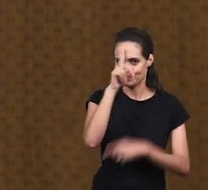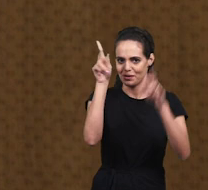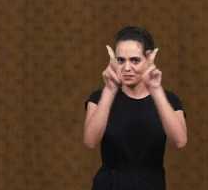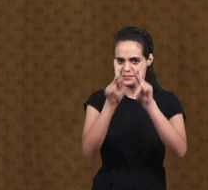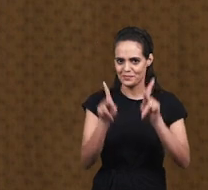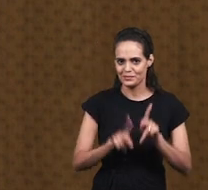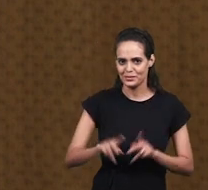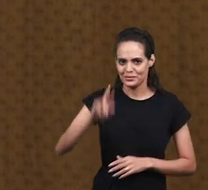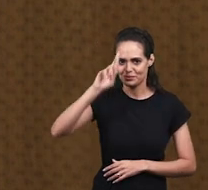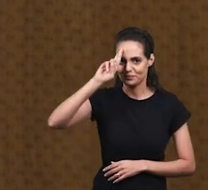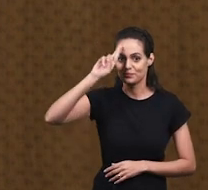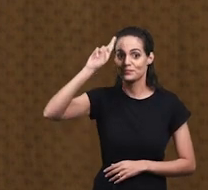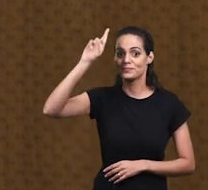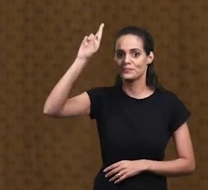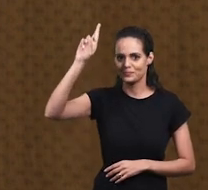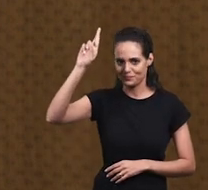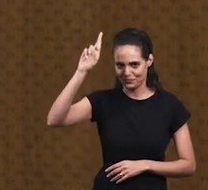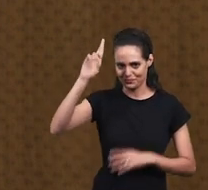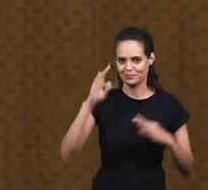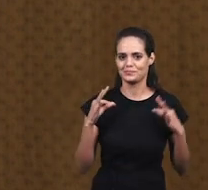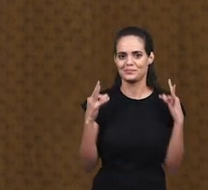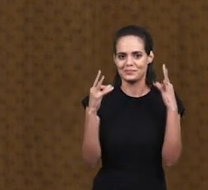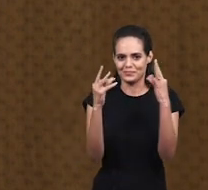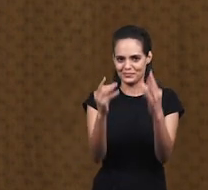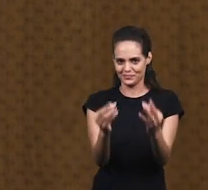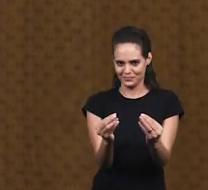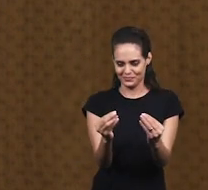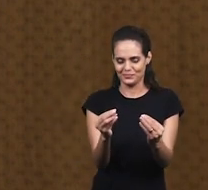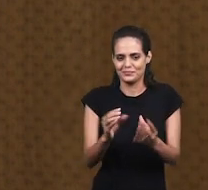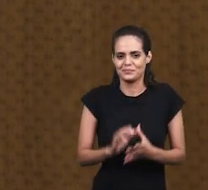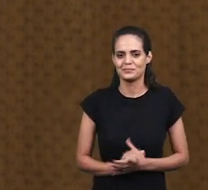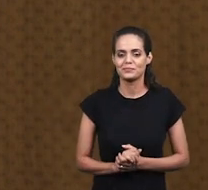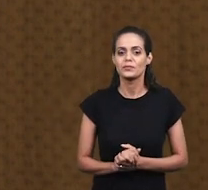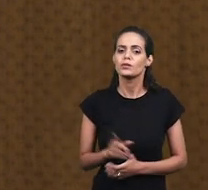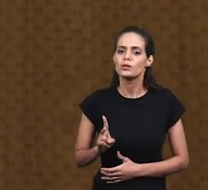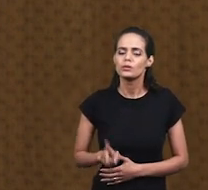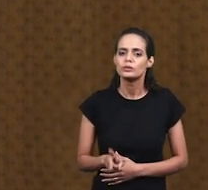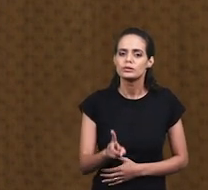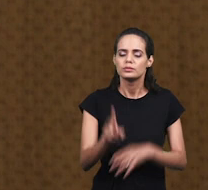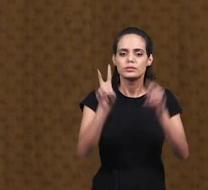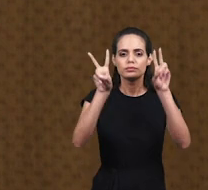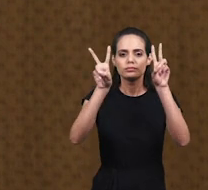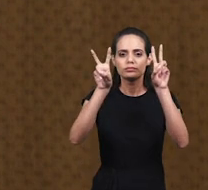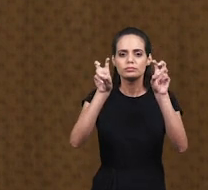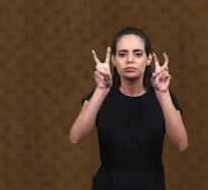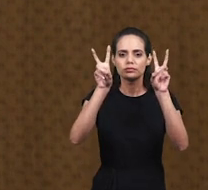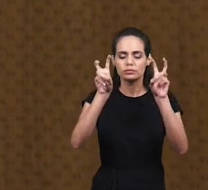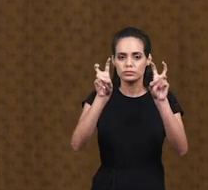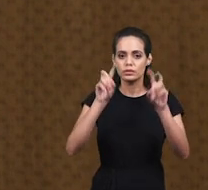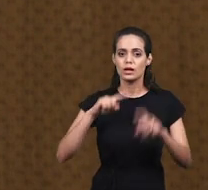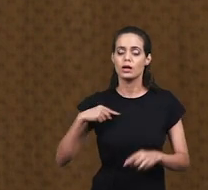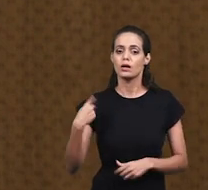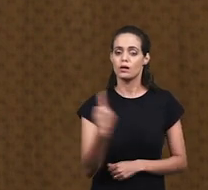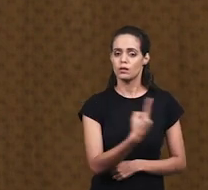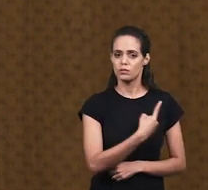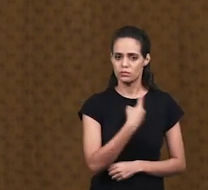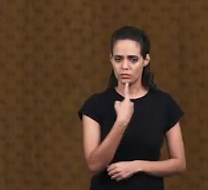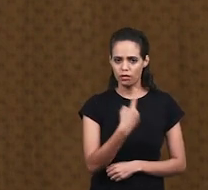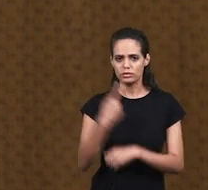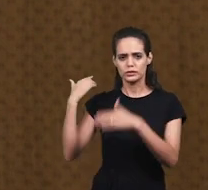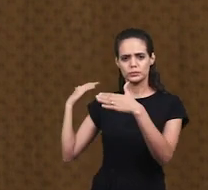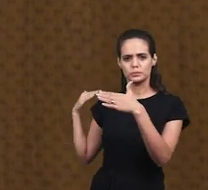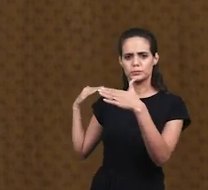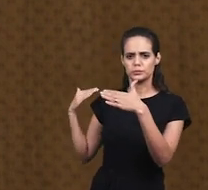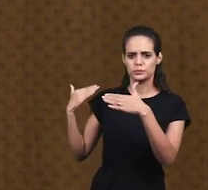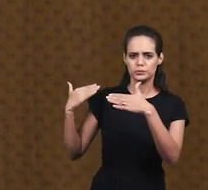donnant la continuité au sujet que nous avons traité les derniers programmes, nous allons